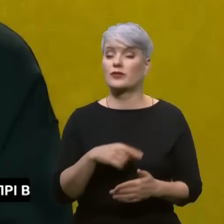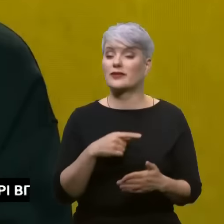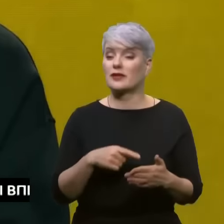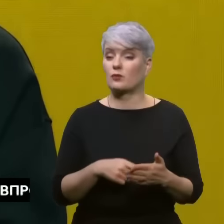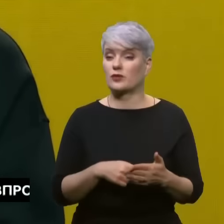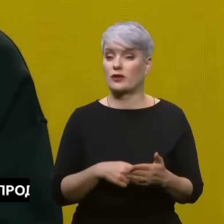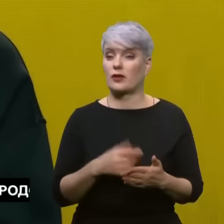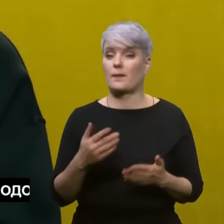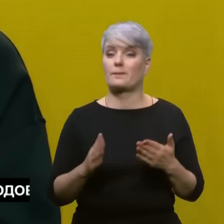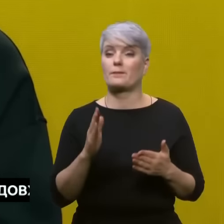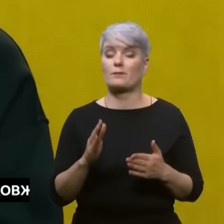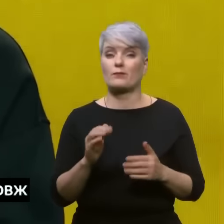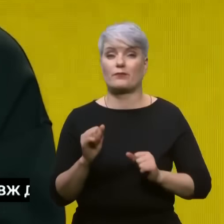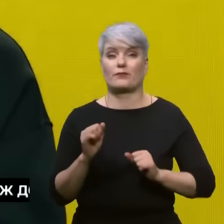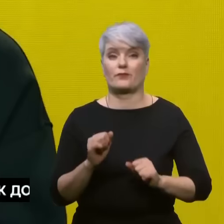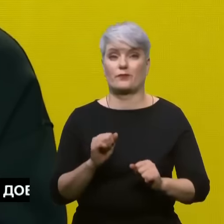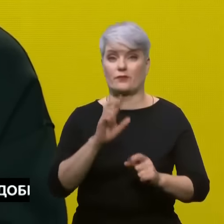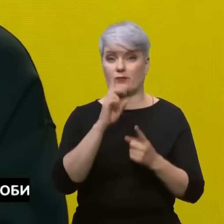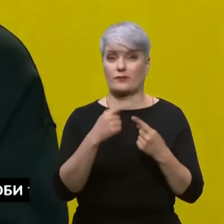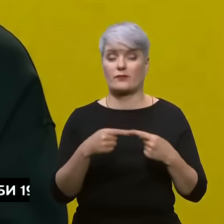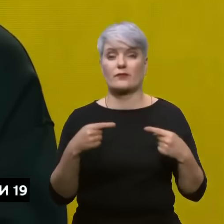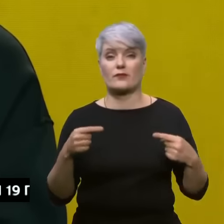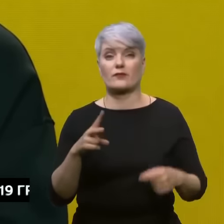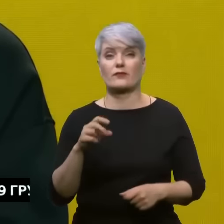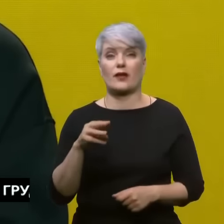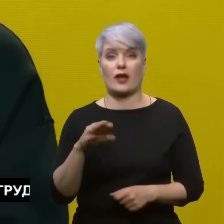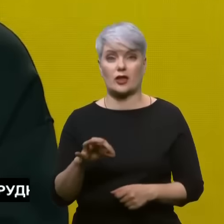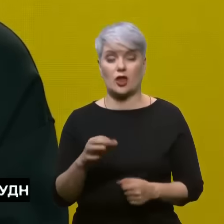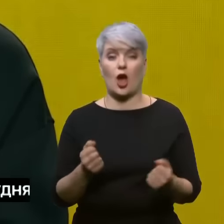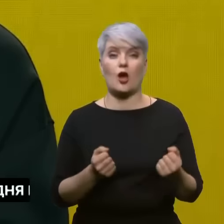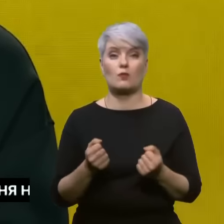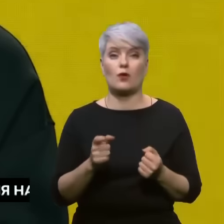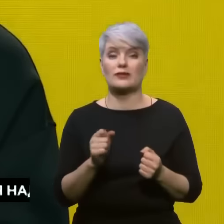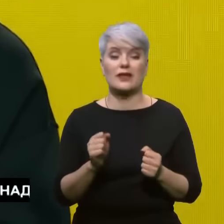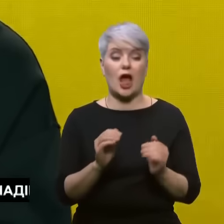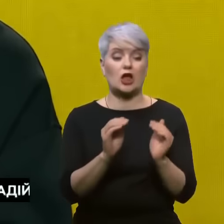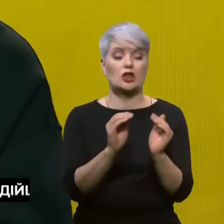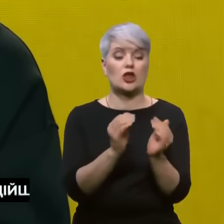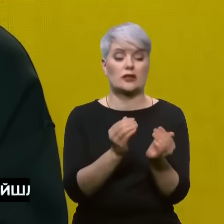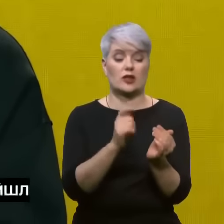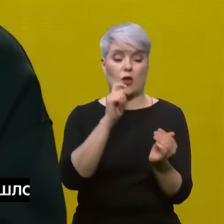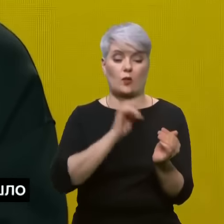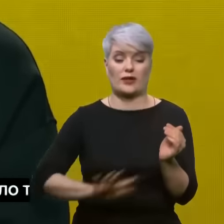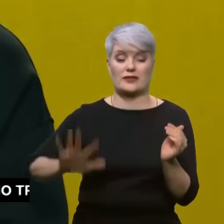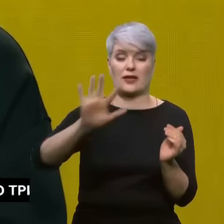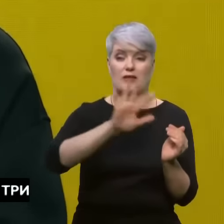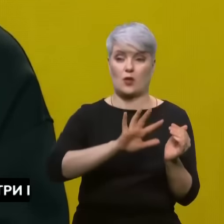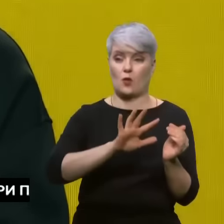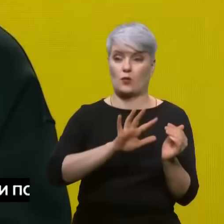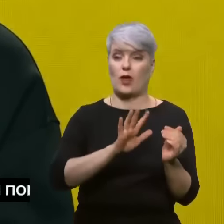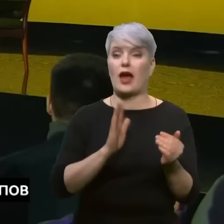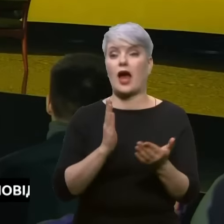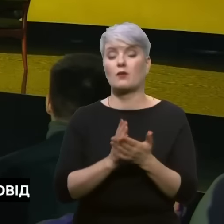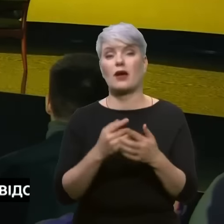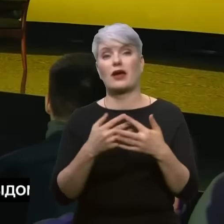запитання, чи будуть вступати країни НАТО боротися за частину української території, яка має той чи